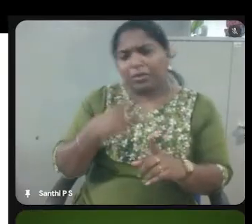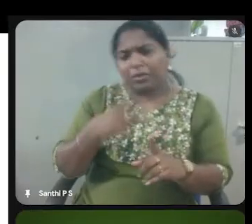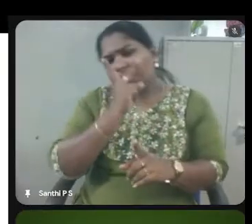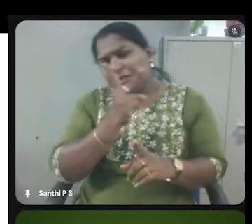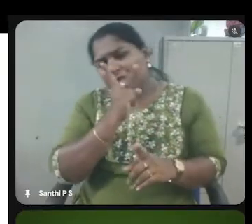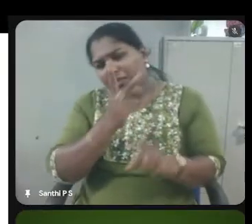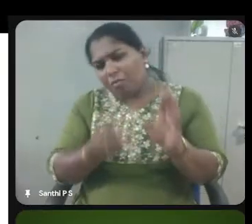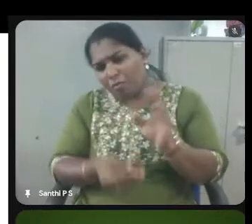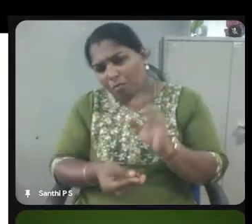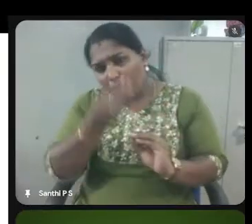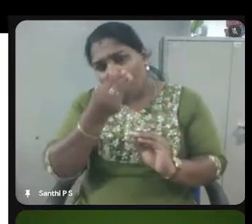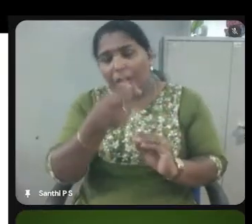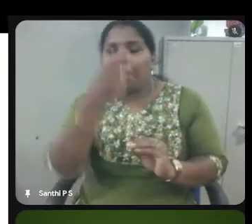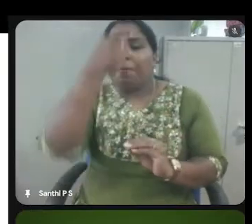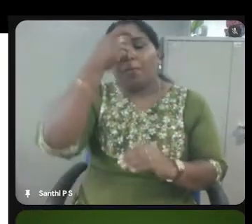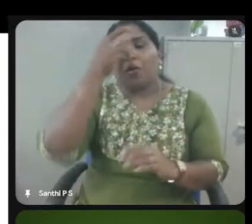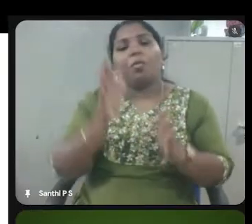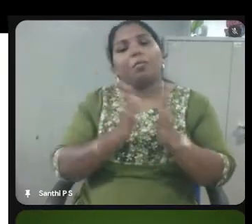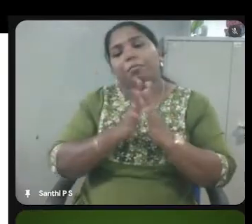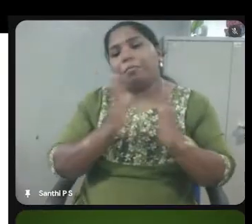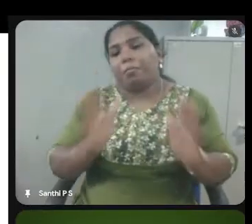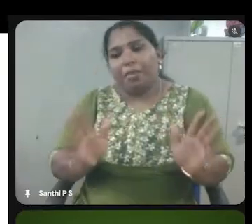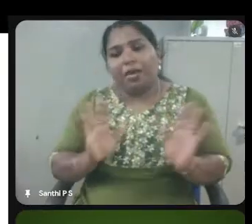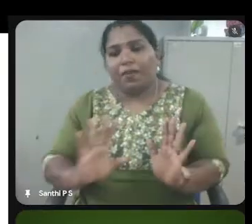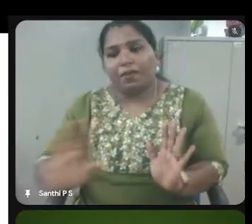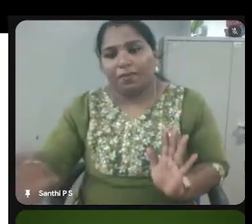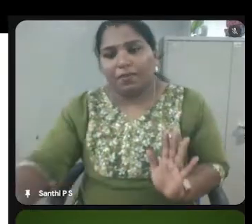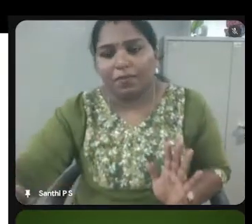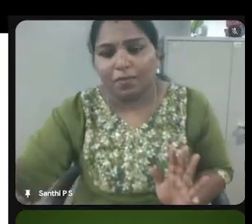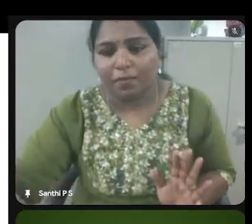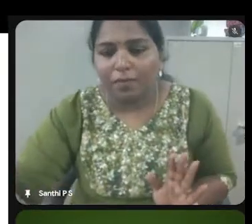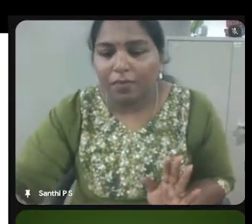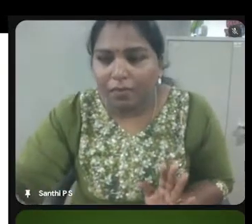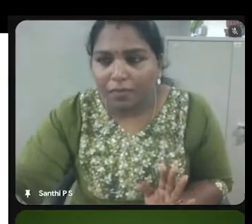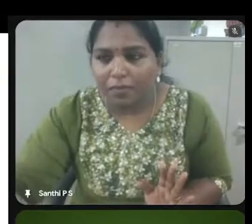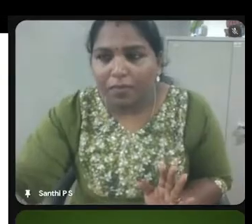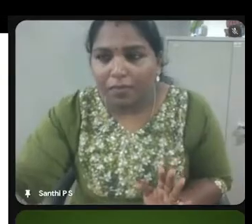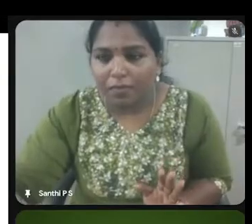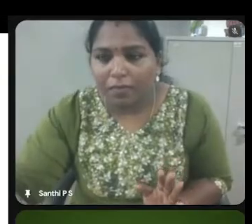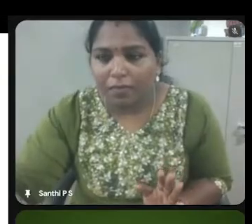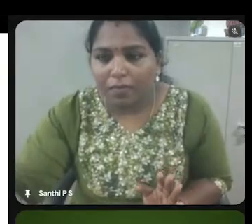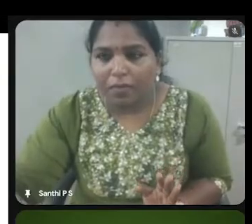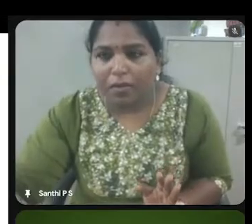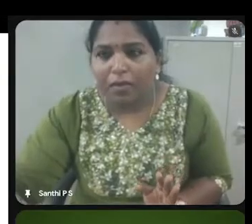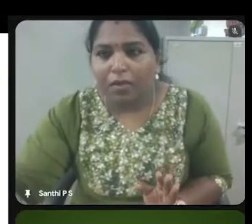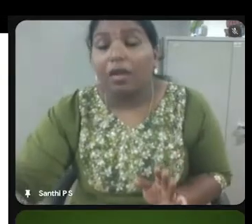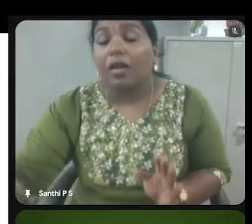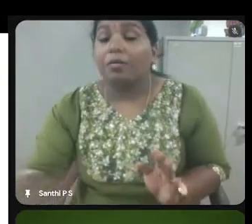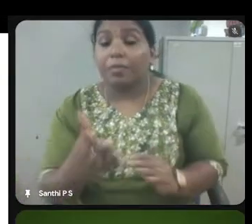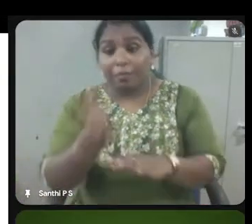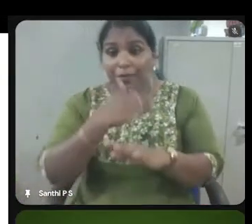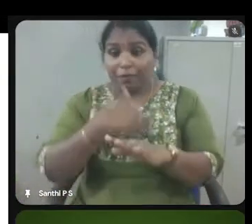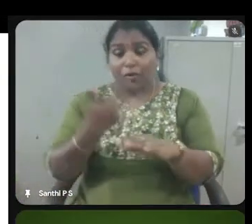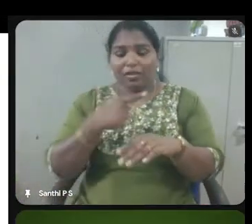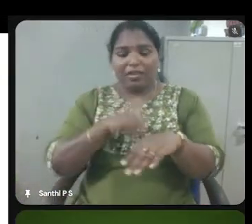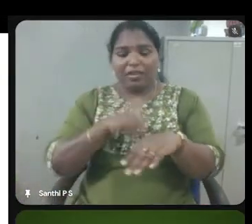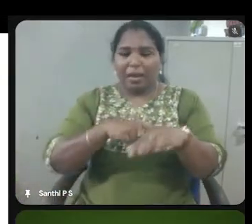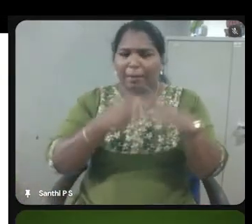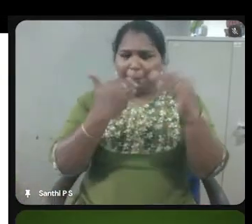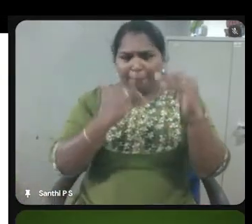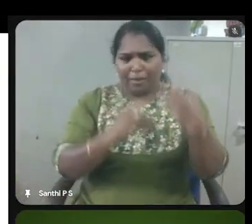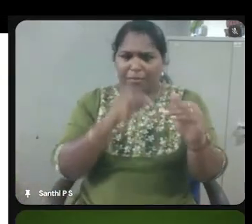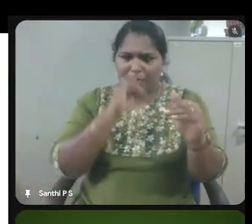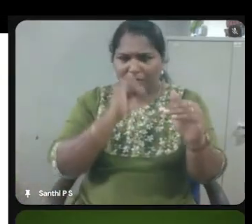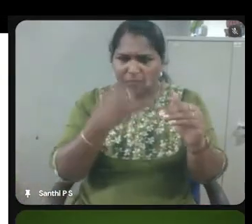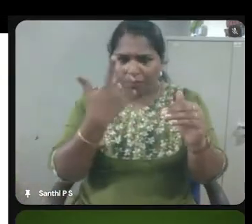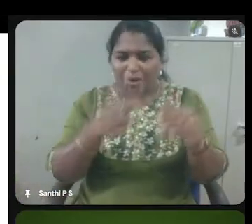അതൊരു പ്രോബ്ലം ആയിട്ട് വരുന്നുണ്ട്. ഇപ്പൊ സ്ക്രീൻ ടൈമിന്റെ ലിമിറ്റ് പറഞ്ഞിട്ടുണ്ട്. എത്ര വയസ്സുള്ള കുട്ടികൾക്ക് ആവശ്യമില്ല,